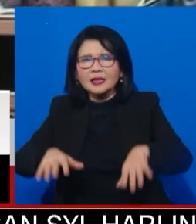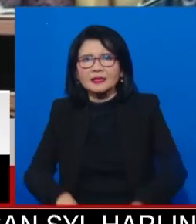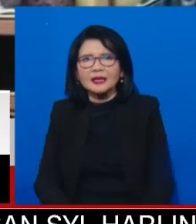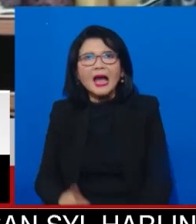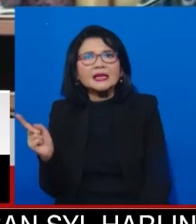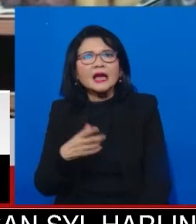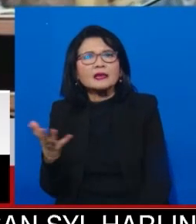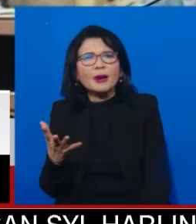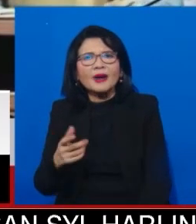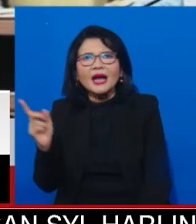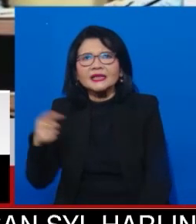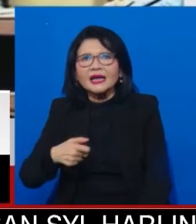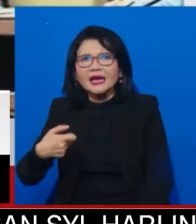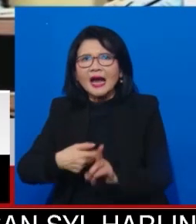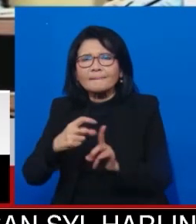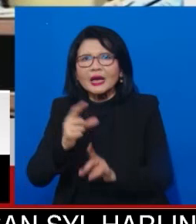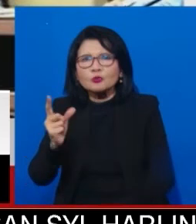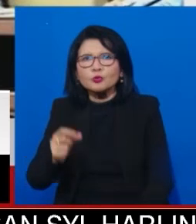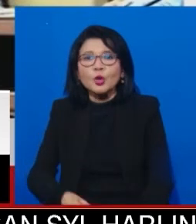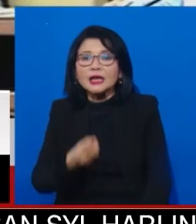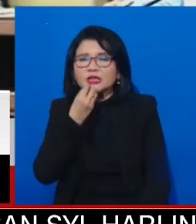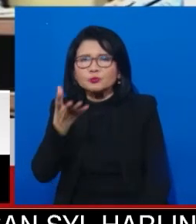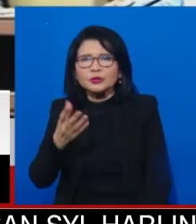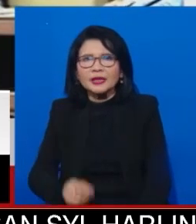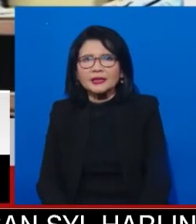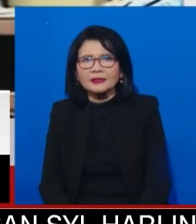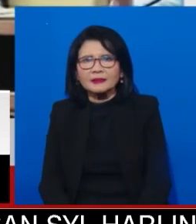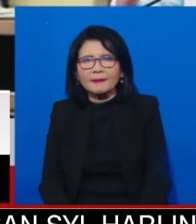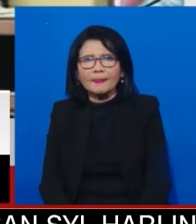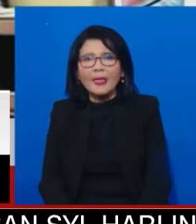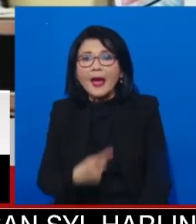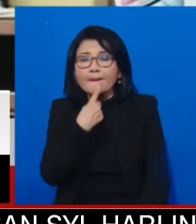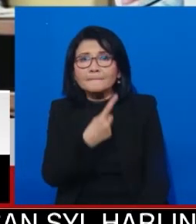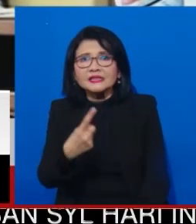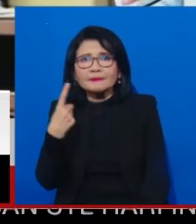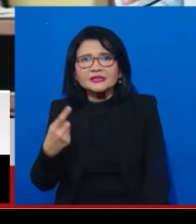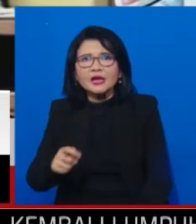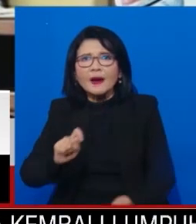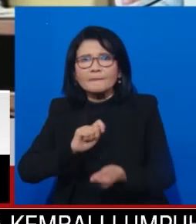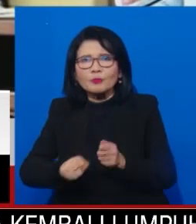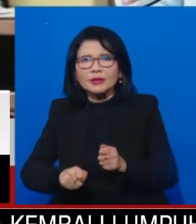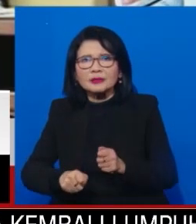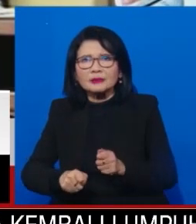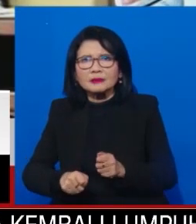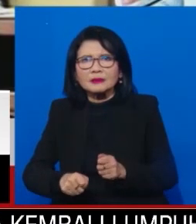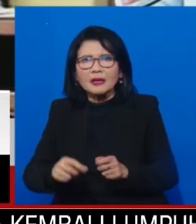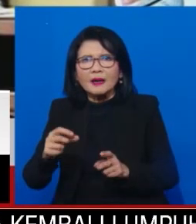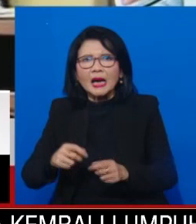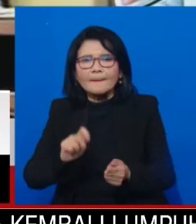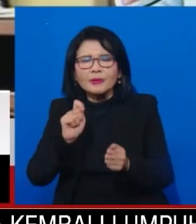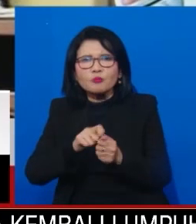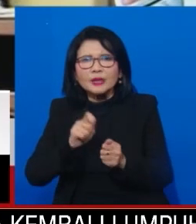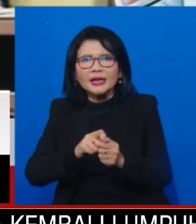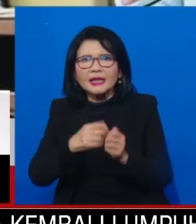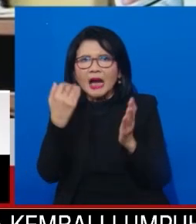dari KPU disebutkan setiap pembuatan PKP revisi